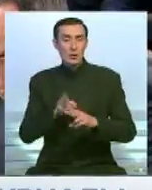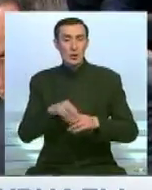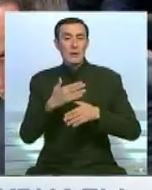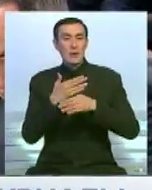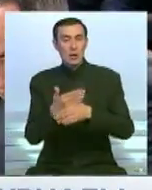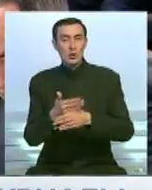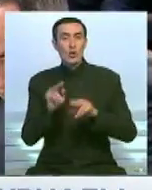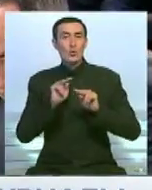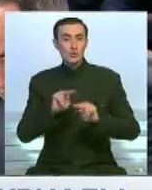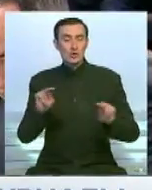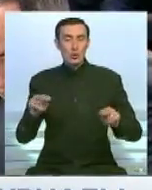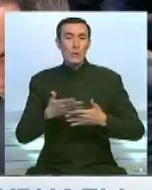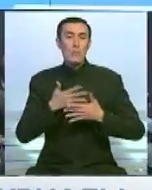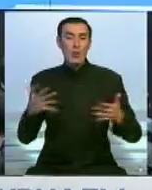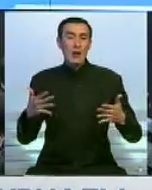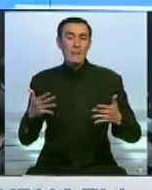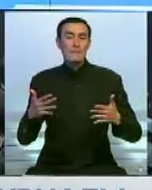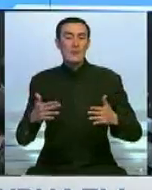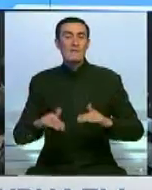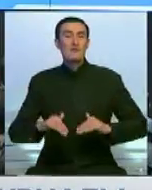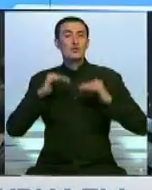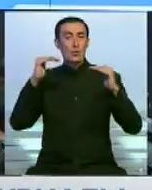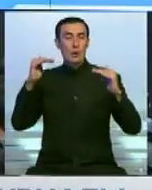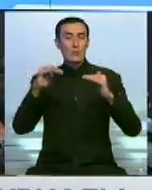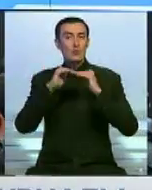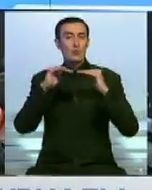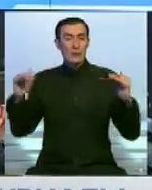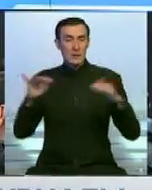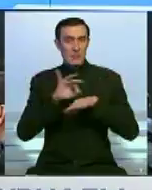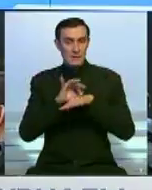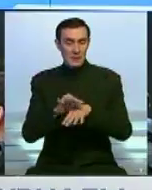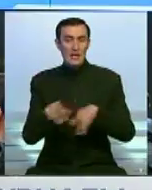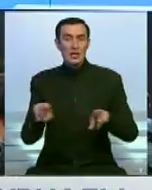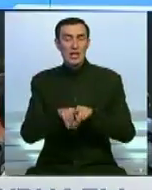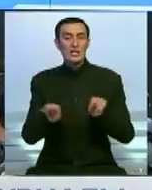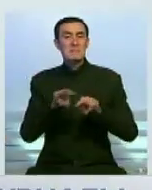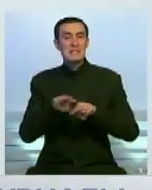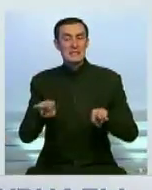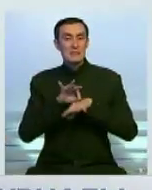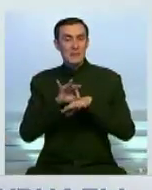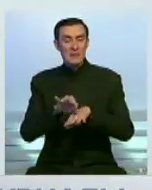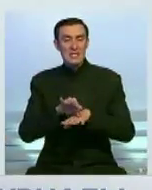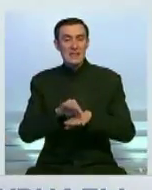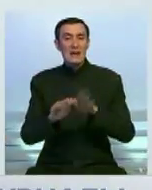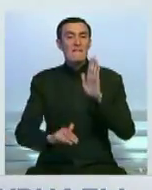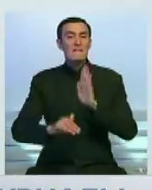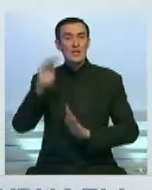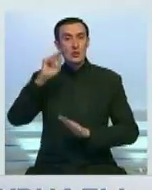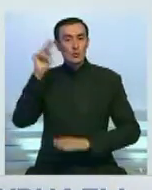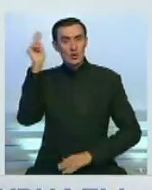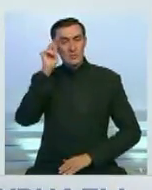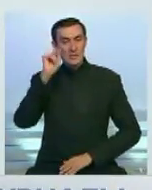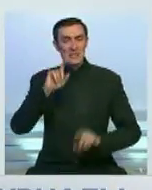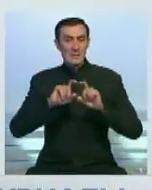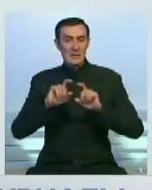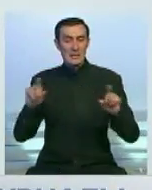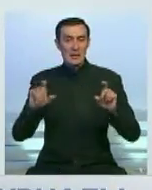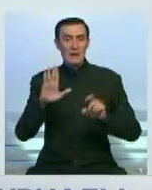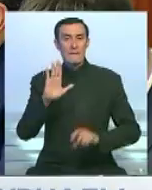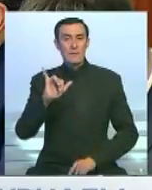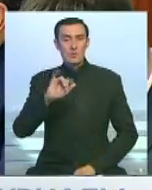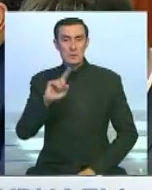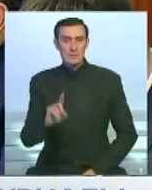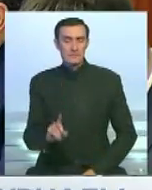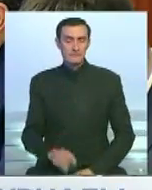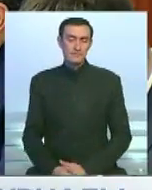учителю вести урок на более высоком уровне. Такую же работу министерство планирует провести и в высших учебных заведениях.